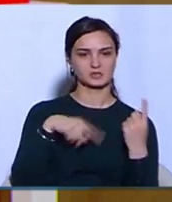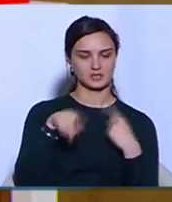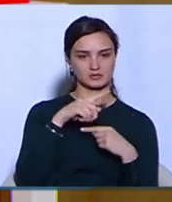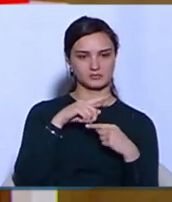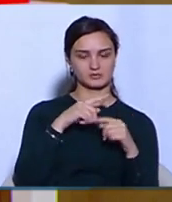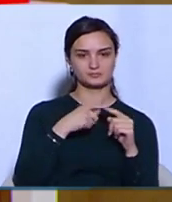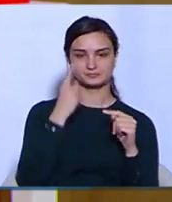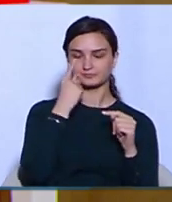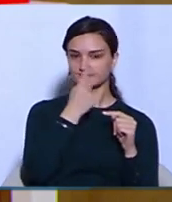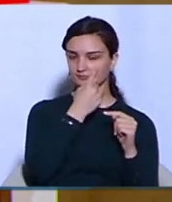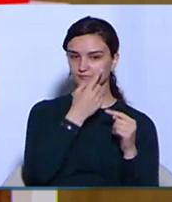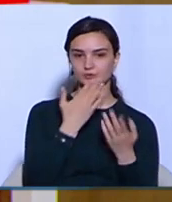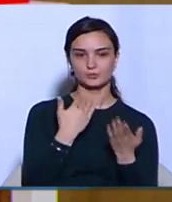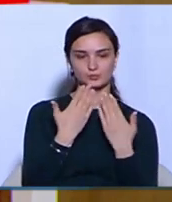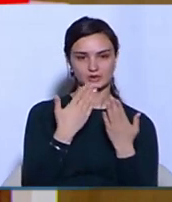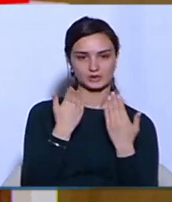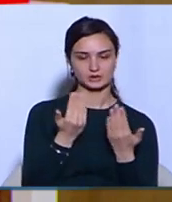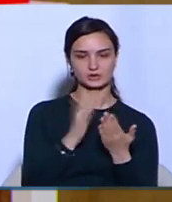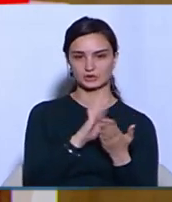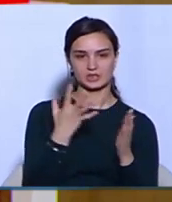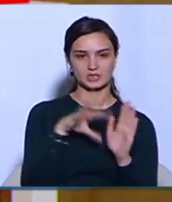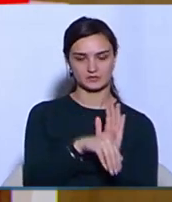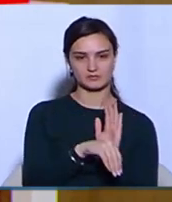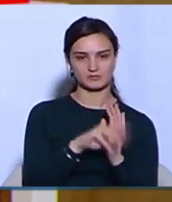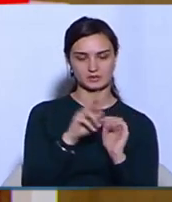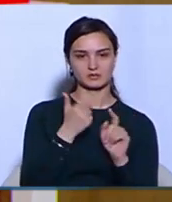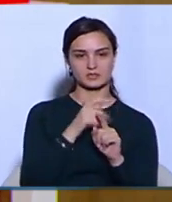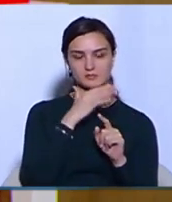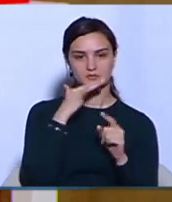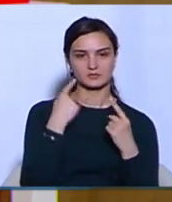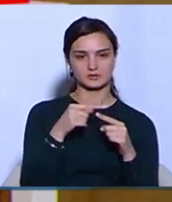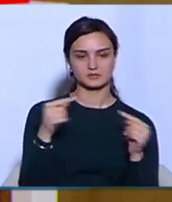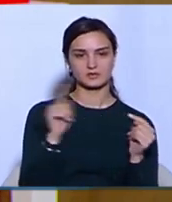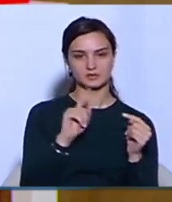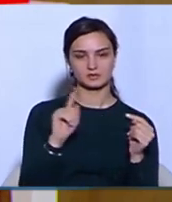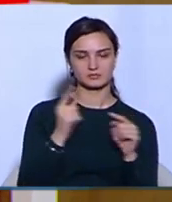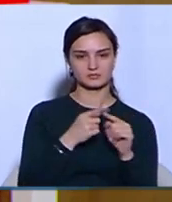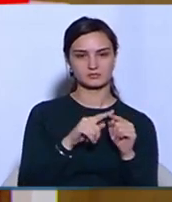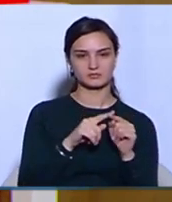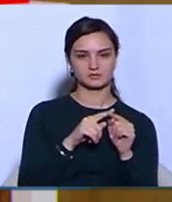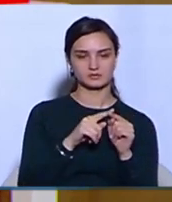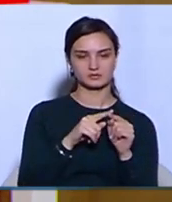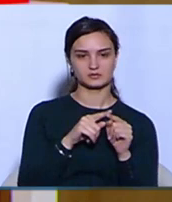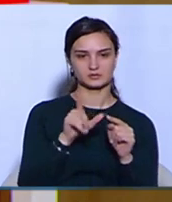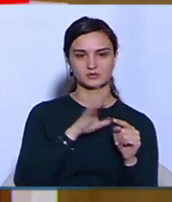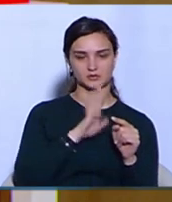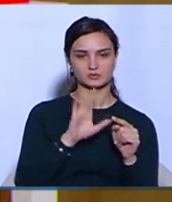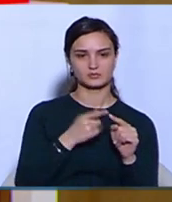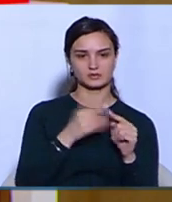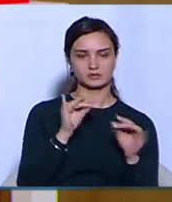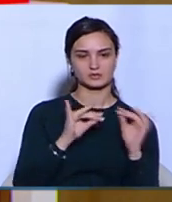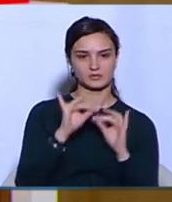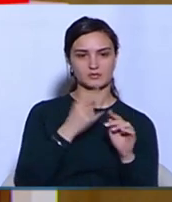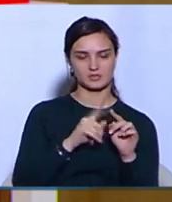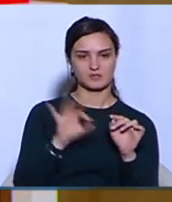შემდეგ თვალის ცვალზე კომუნიკაციაში არ ერთვება და ბევრი სხვა რა შეიძლება ეს ასე არ იყოს და თქვენი საუბარი ამას ადასტურებს